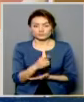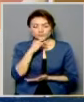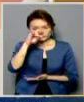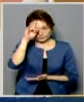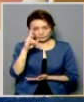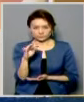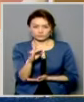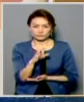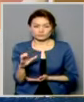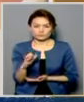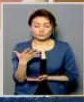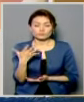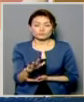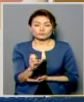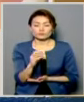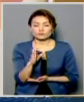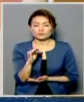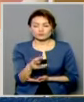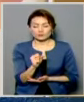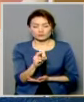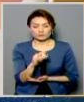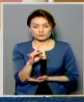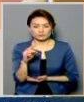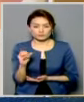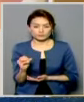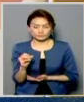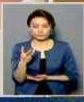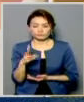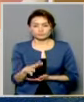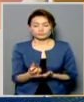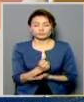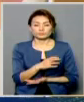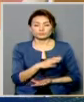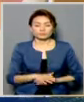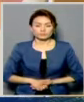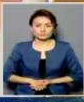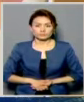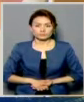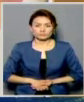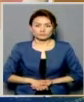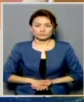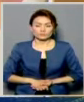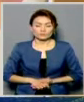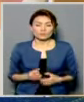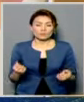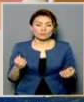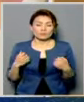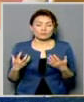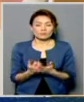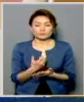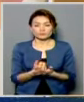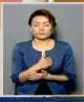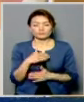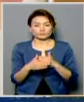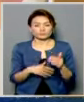күресінен бес асықтан Ақерке Амангелді қызы 3-ші орынды жеңіп алды. Енді бұл спортшыларымыз жеткен жетістіктер